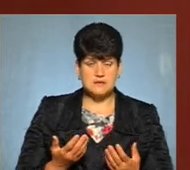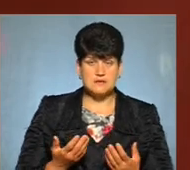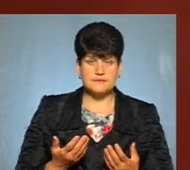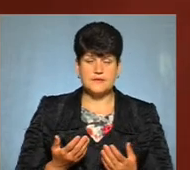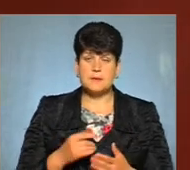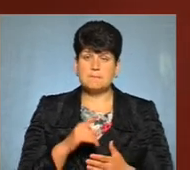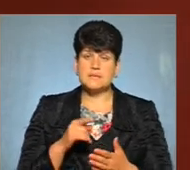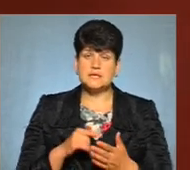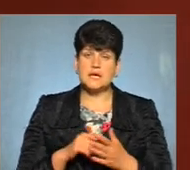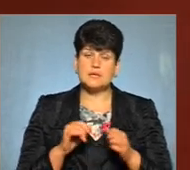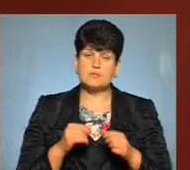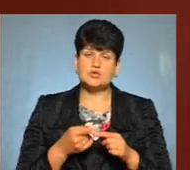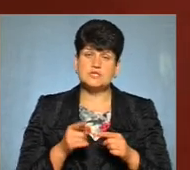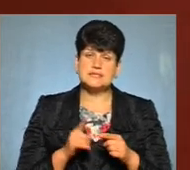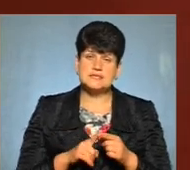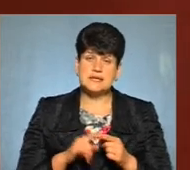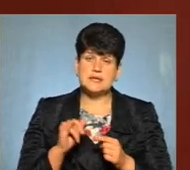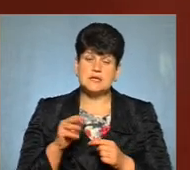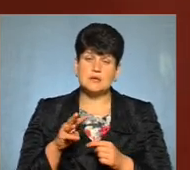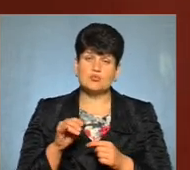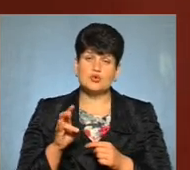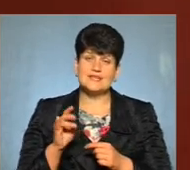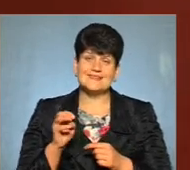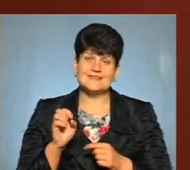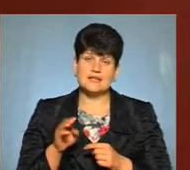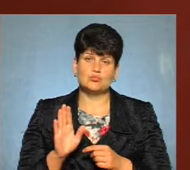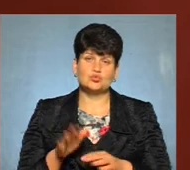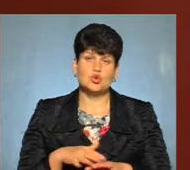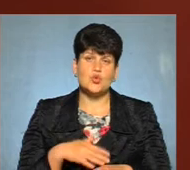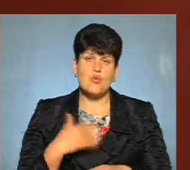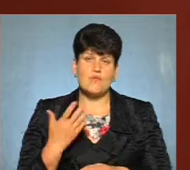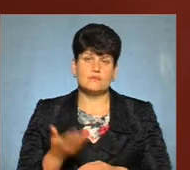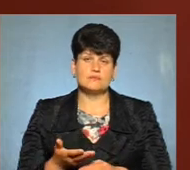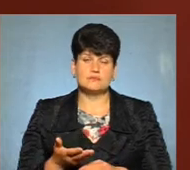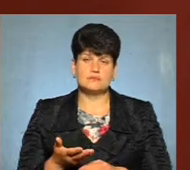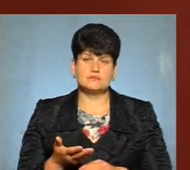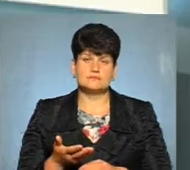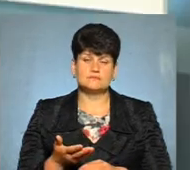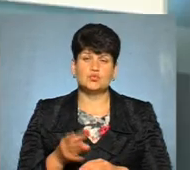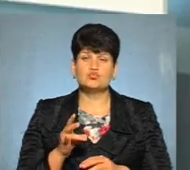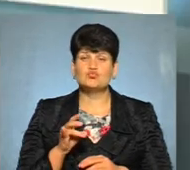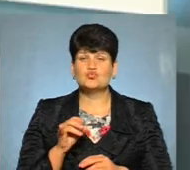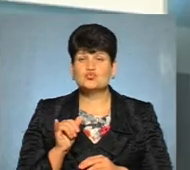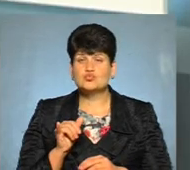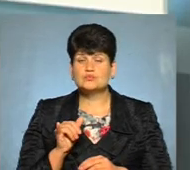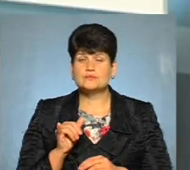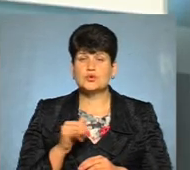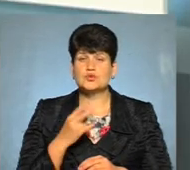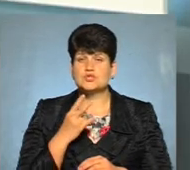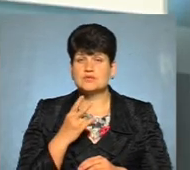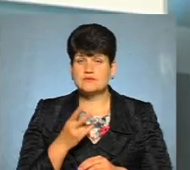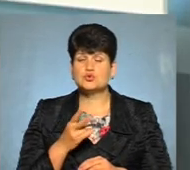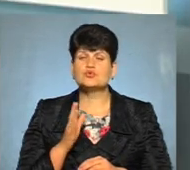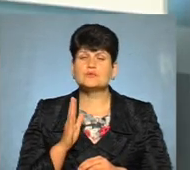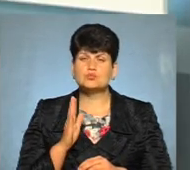питання, чи може цей імунітет бути довготривалим? І наскільки довготривалим? Ну, очевидно, що він